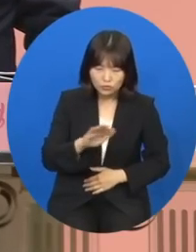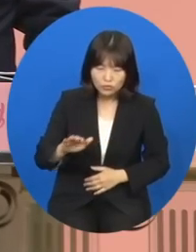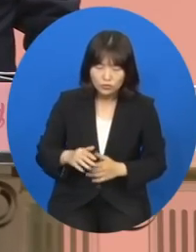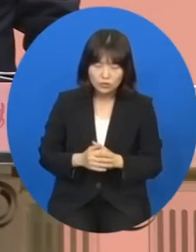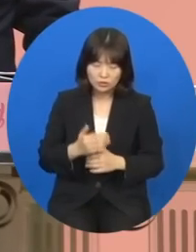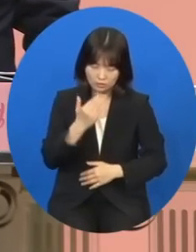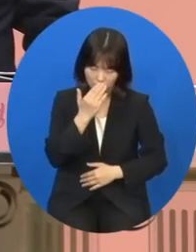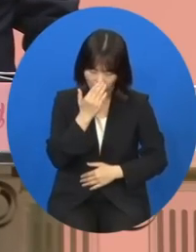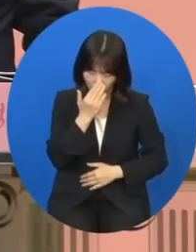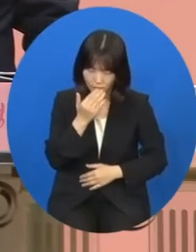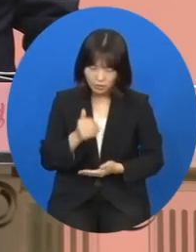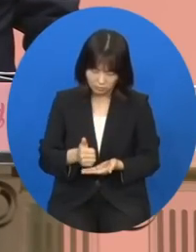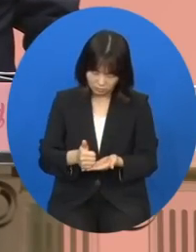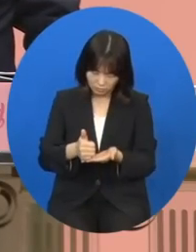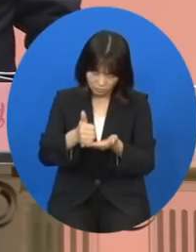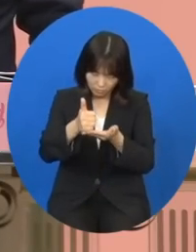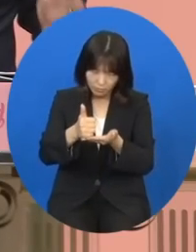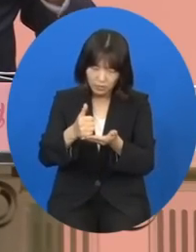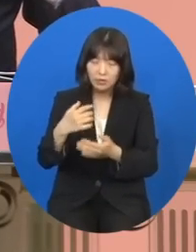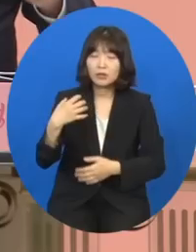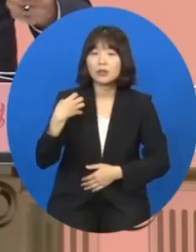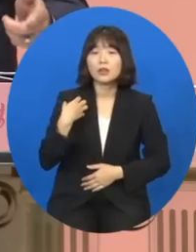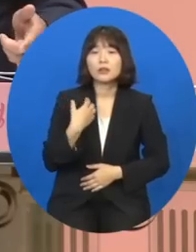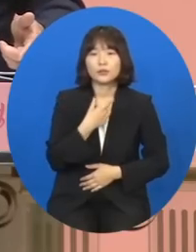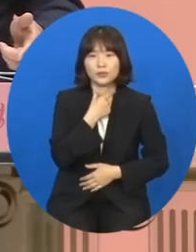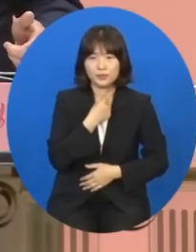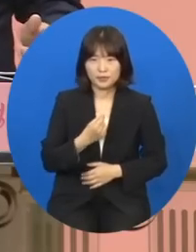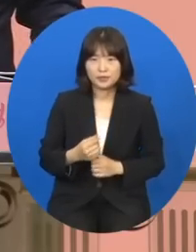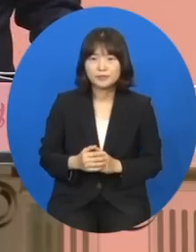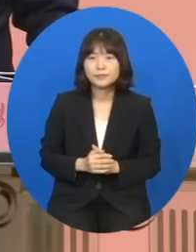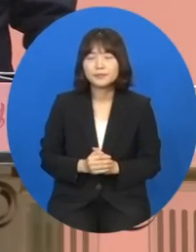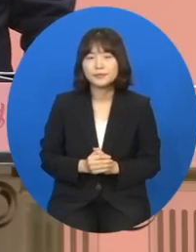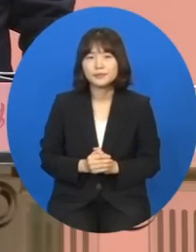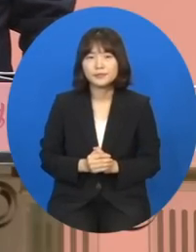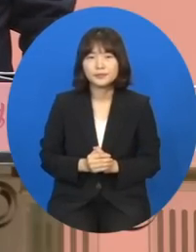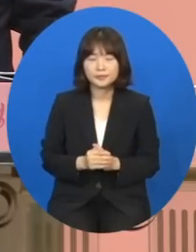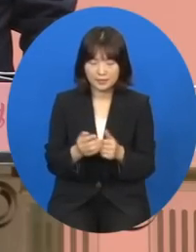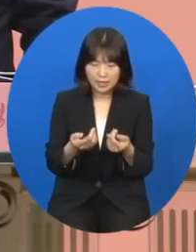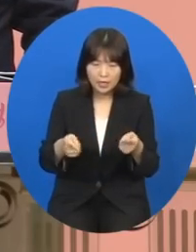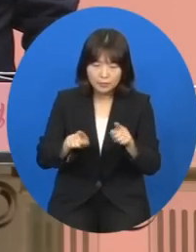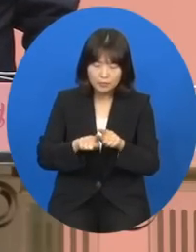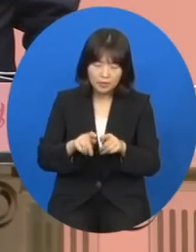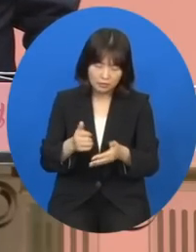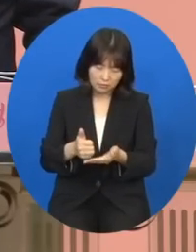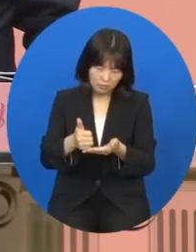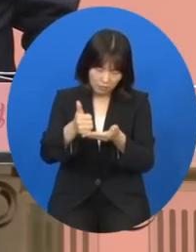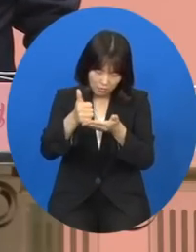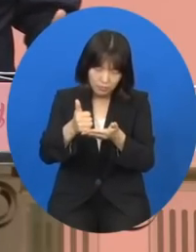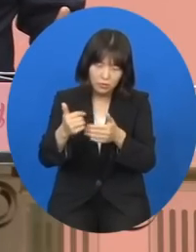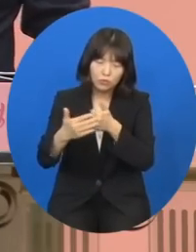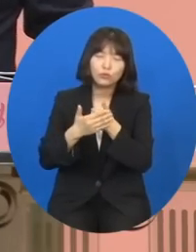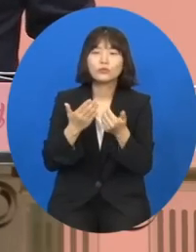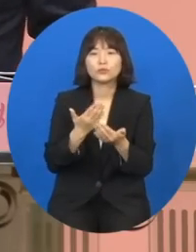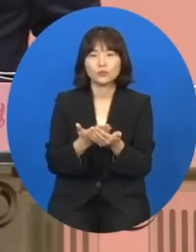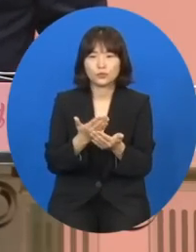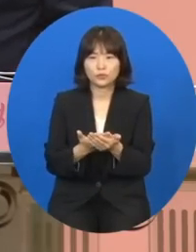섬기게 되기 원합니다 너 스스로 즉 게야 될 함께 섬기게 하여 주시옵소서